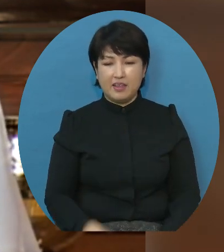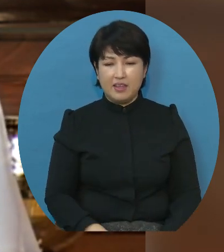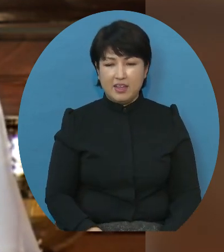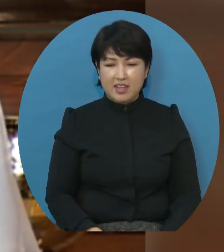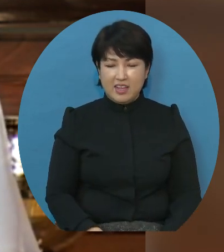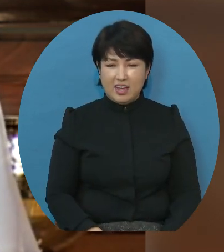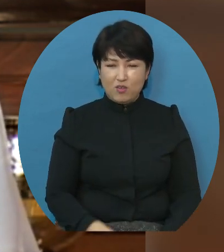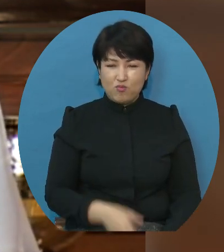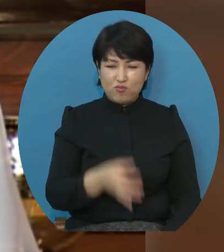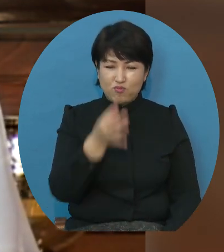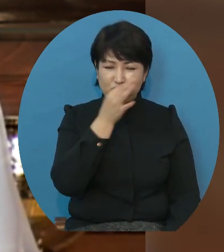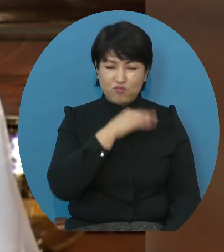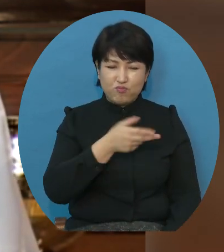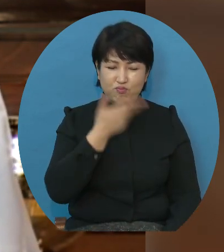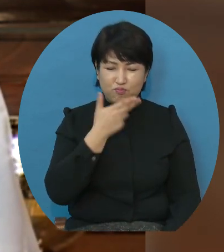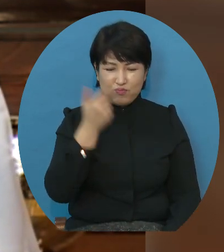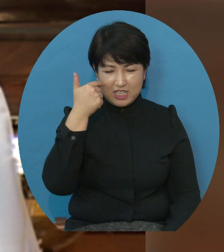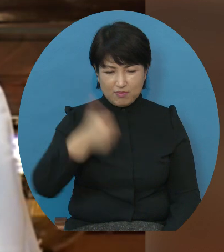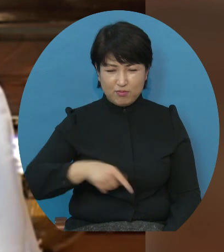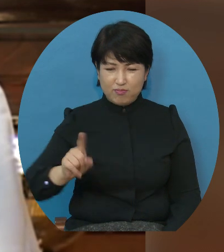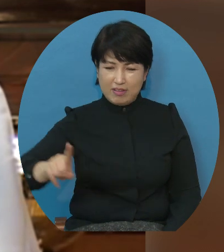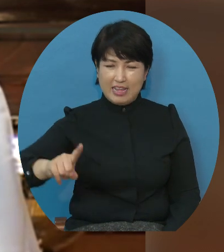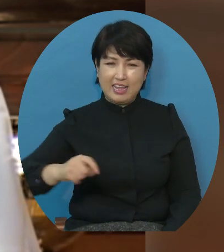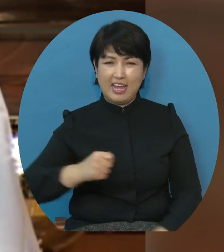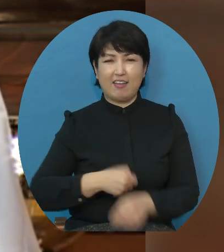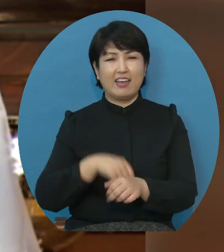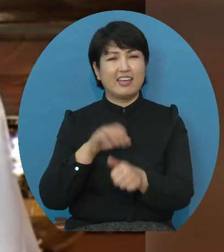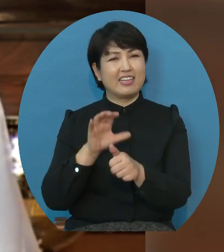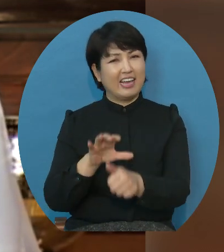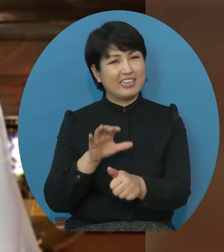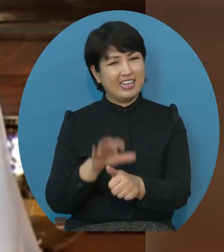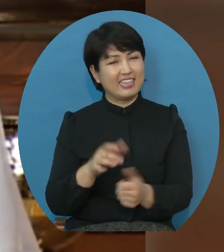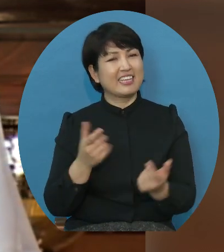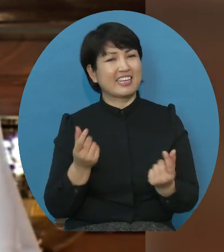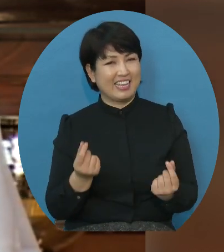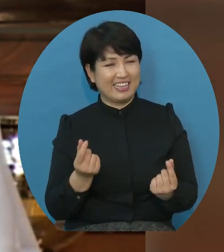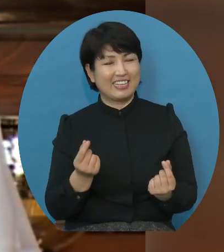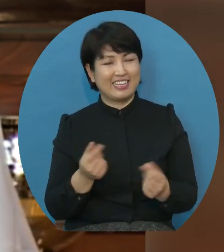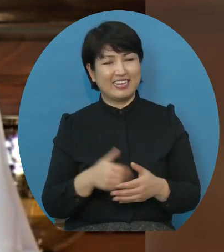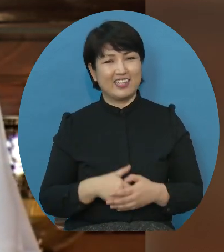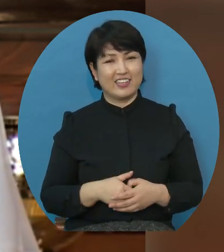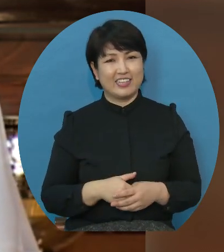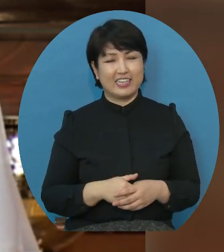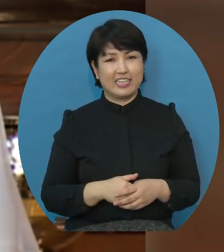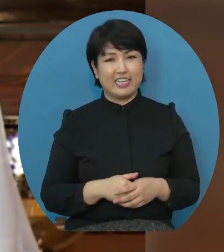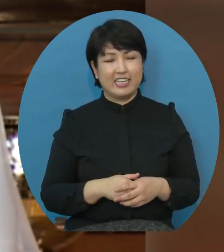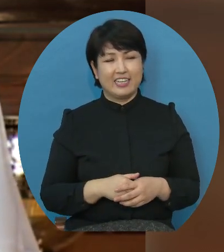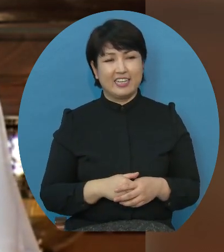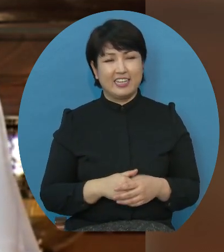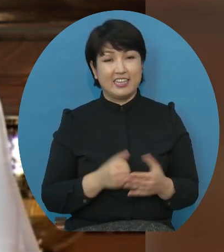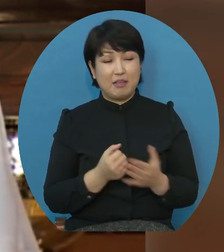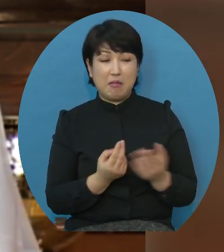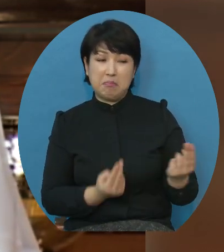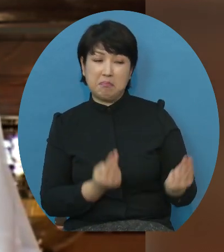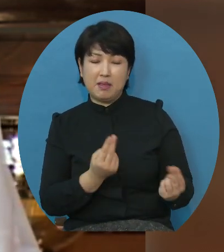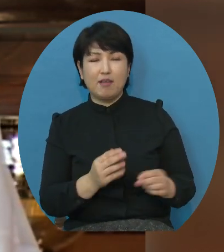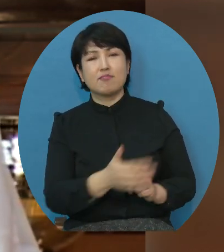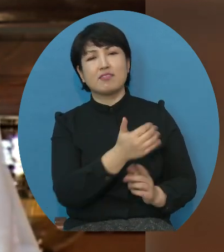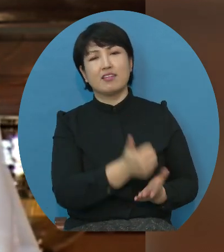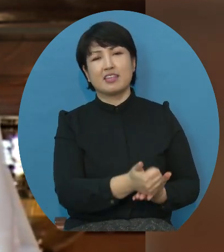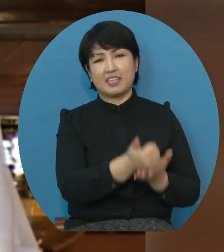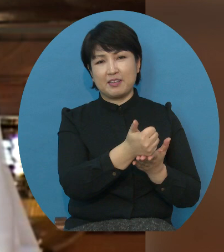쓸데없는 질문이 난다고 했을지도 모르겠다 이런 생각도 들고요 그런 데서 보면